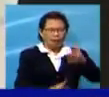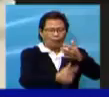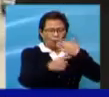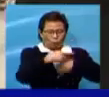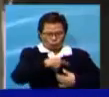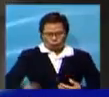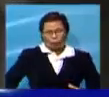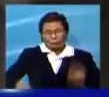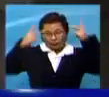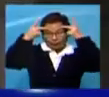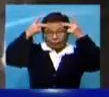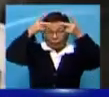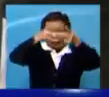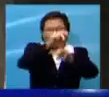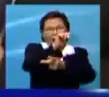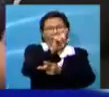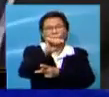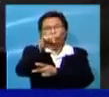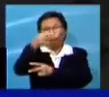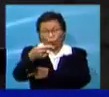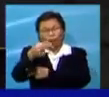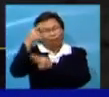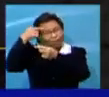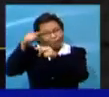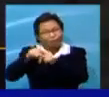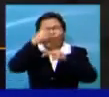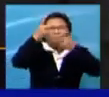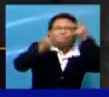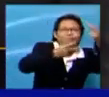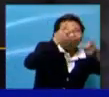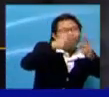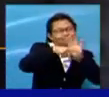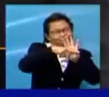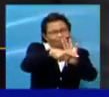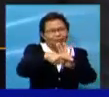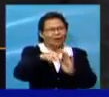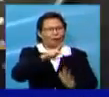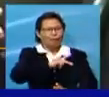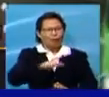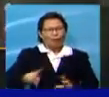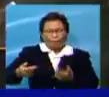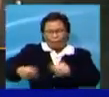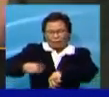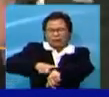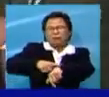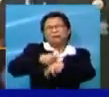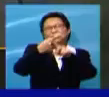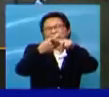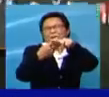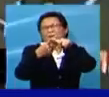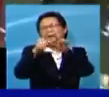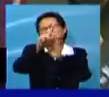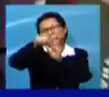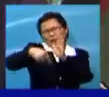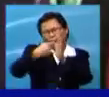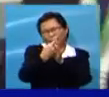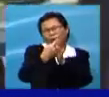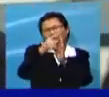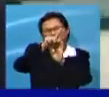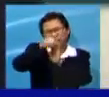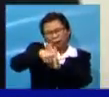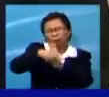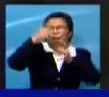Pemangku Raja Pahang Tengku Abdullah Sultan Ahmad Shah turut berkenan melawat pameran. Baginda meluangkan masa kira-kira setengah jam melawat tapak